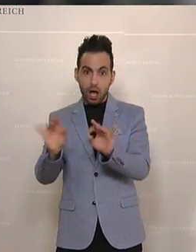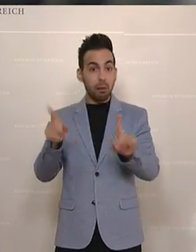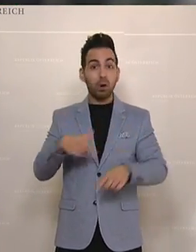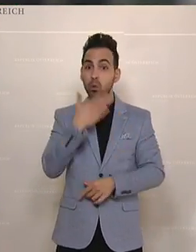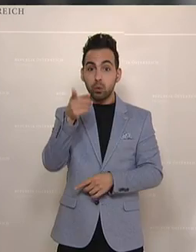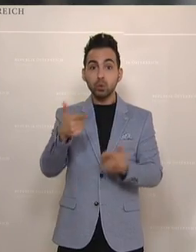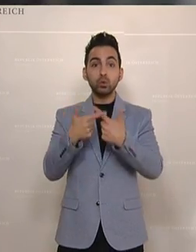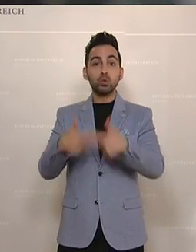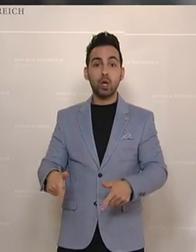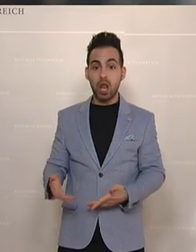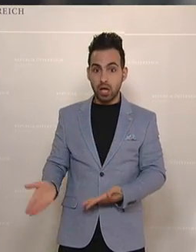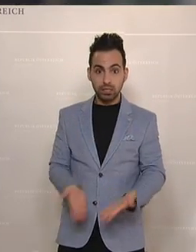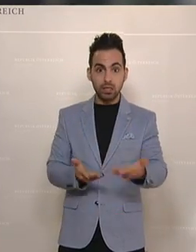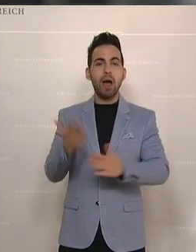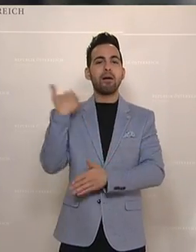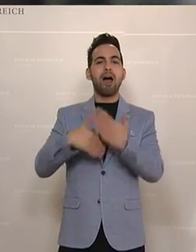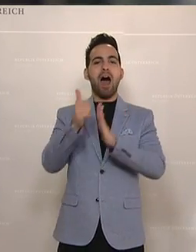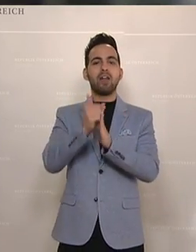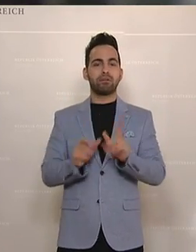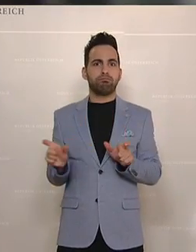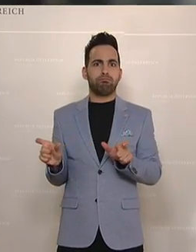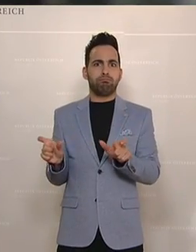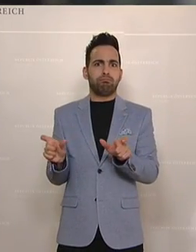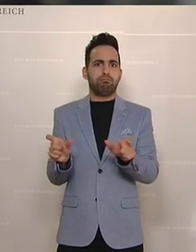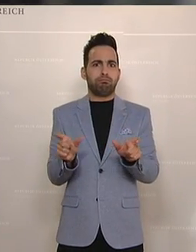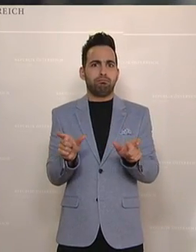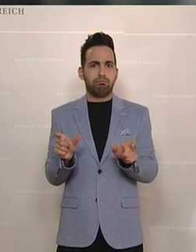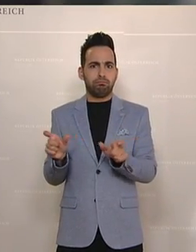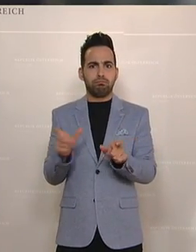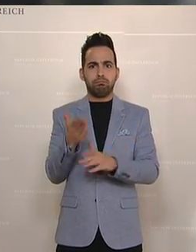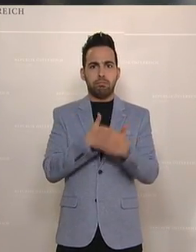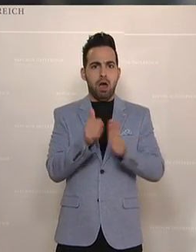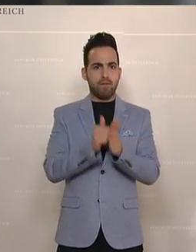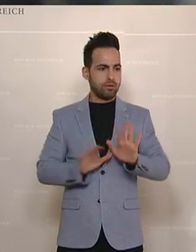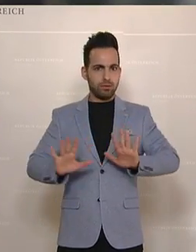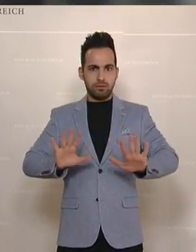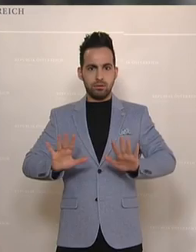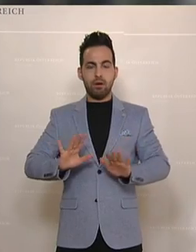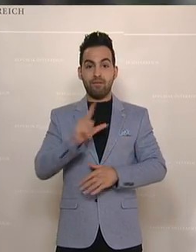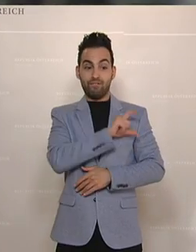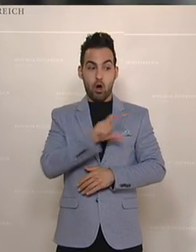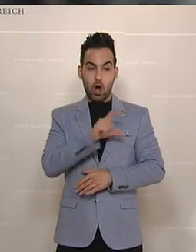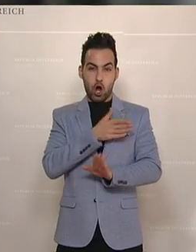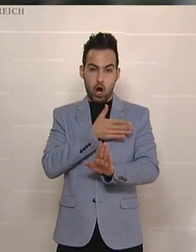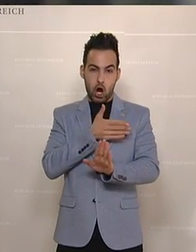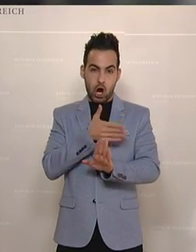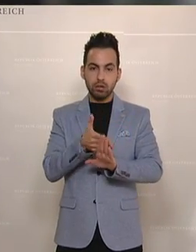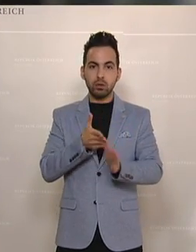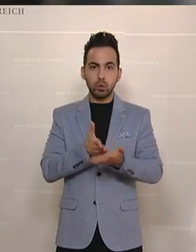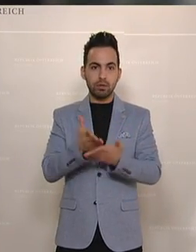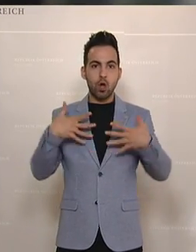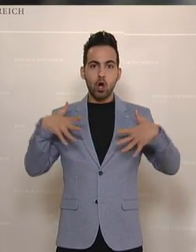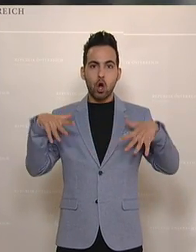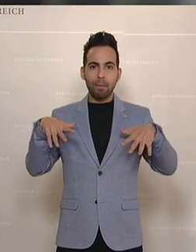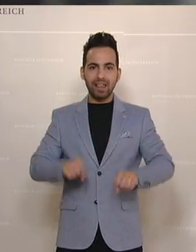nicht zugelassen, zumindest am Anfang nicht. Man hat das Ganze zerspragelt, man hat das Ganze dann, nachdem man sich wochenlang nicht einigen hat können, in die